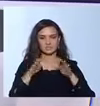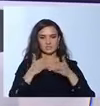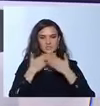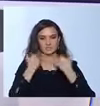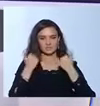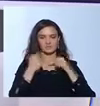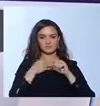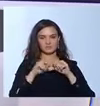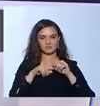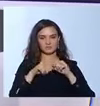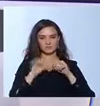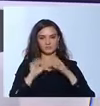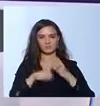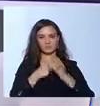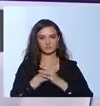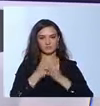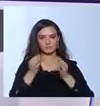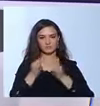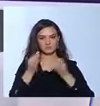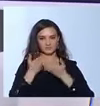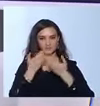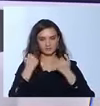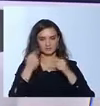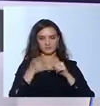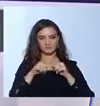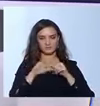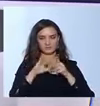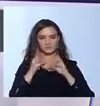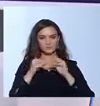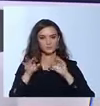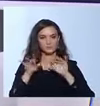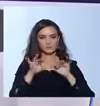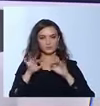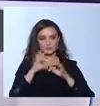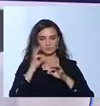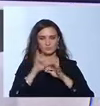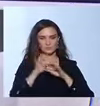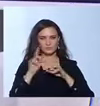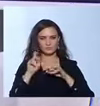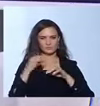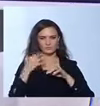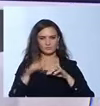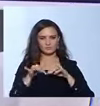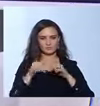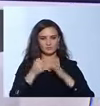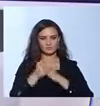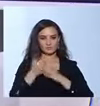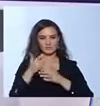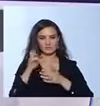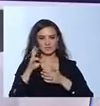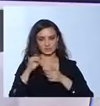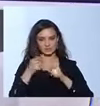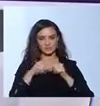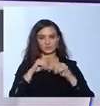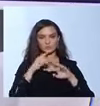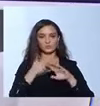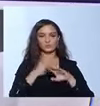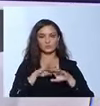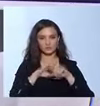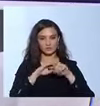არის, როგორც აღვნიშნეთ, თმის ფუნქციონირებაზე პასუხსაგებს 150-მდე გენი, ეს რთული